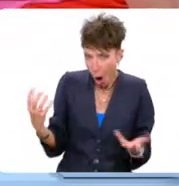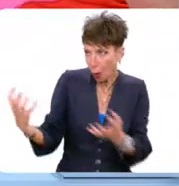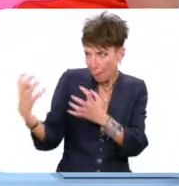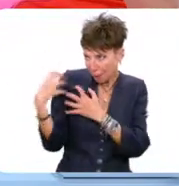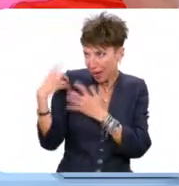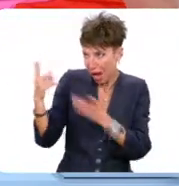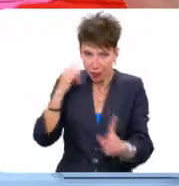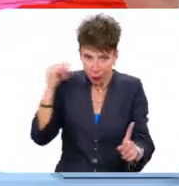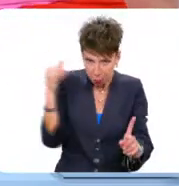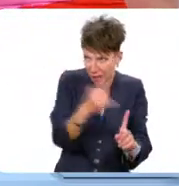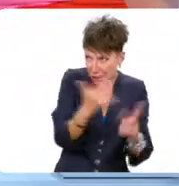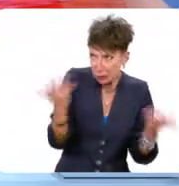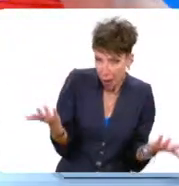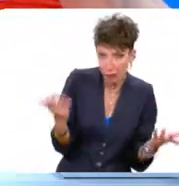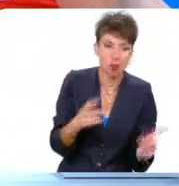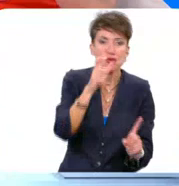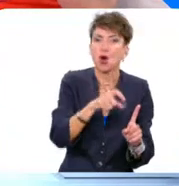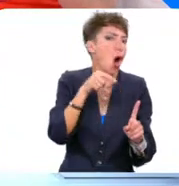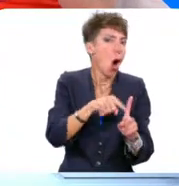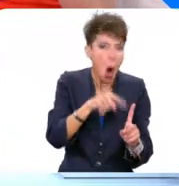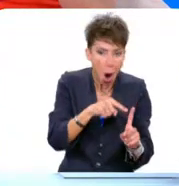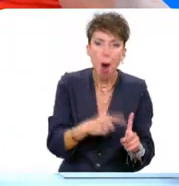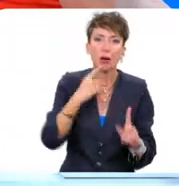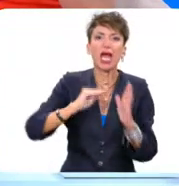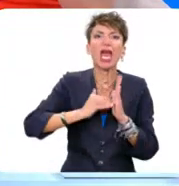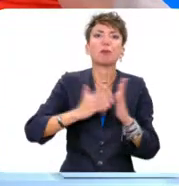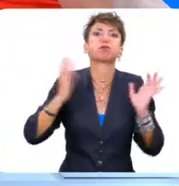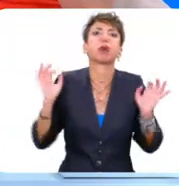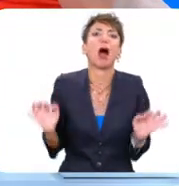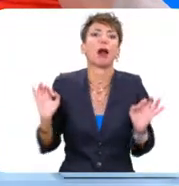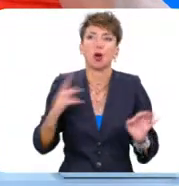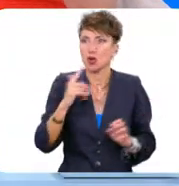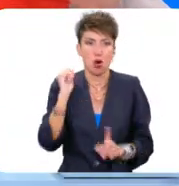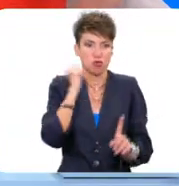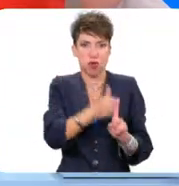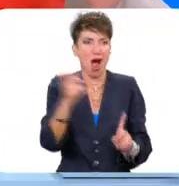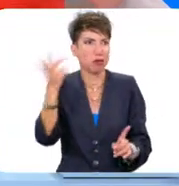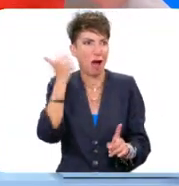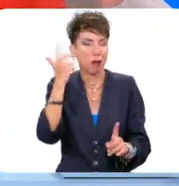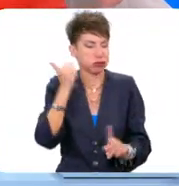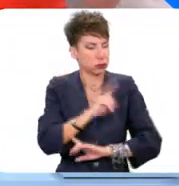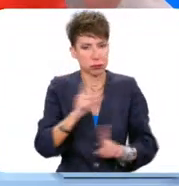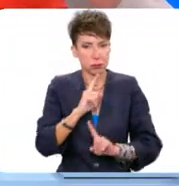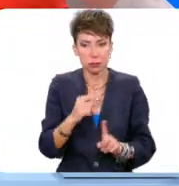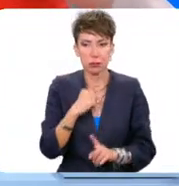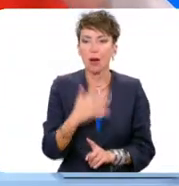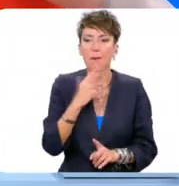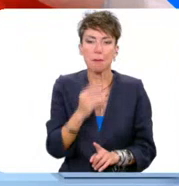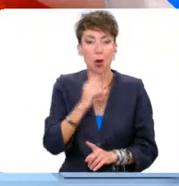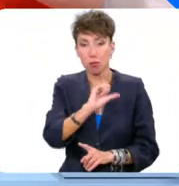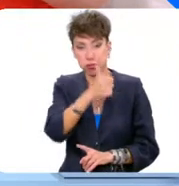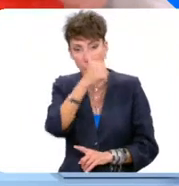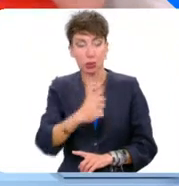ο χωματουργικό υπάλληλος και δεν πάει έτσι μόνος του να σπάσει αναχώματα ήθελε και το δικό σας okay για να σπάσει το